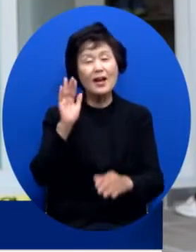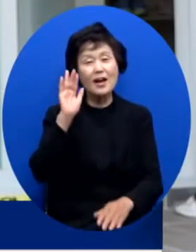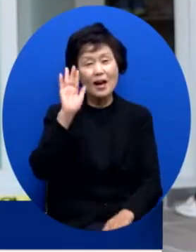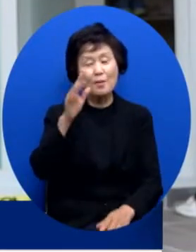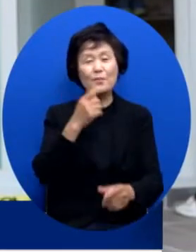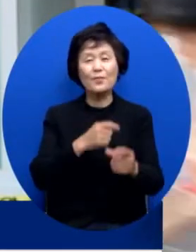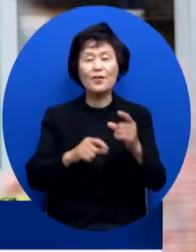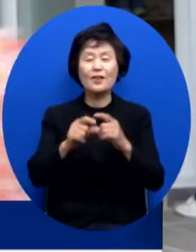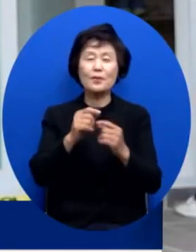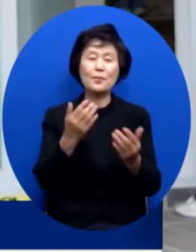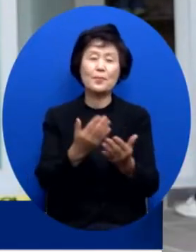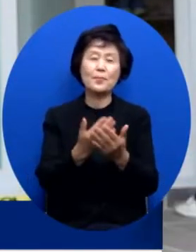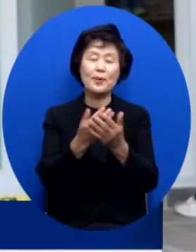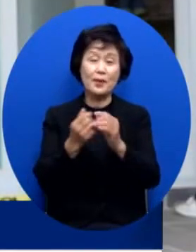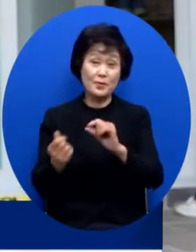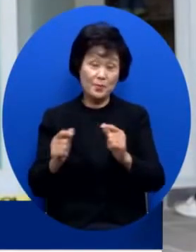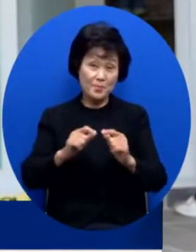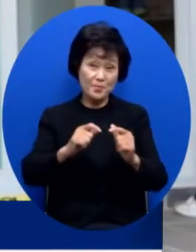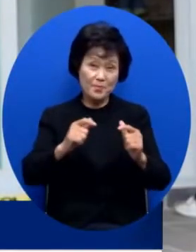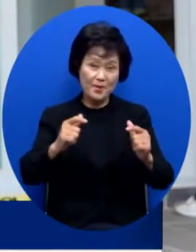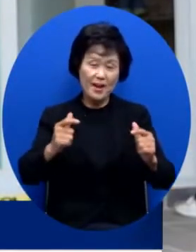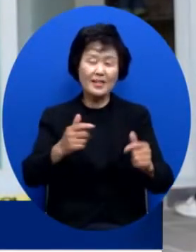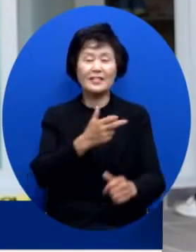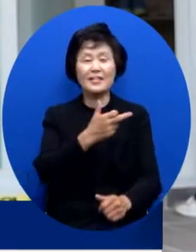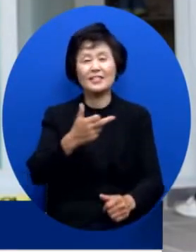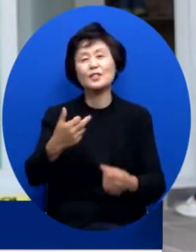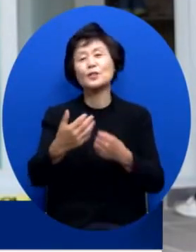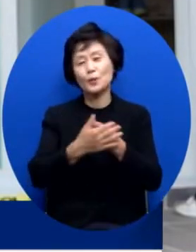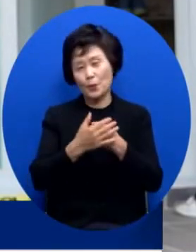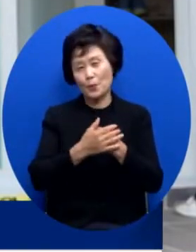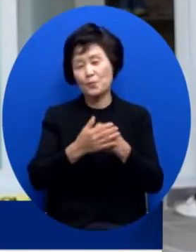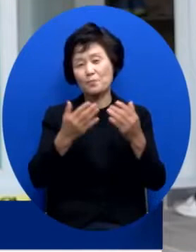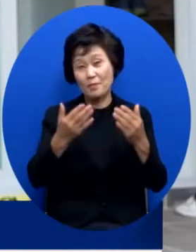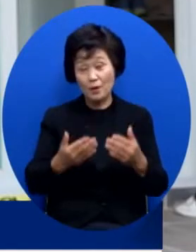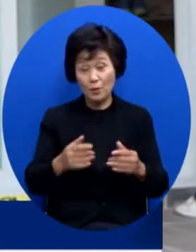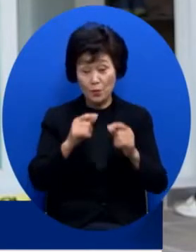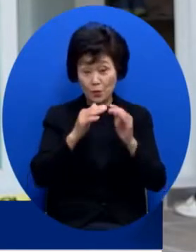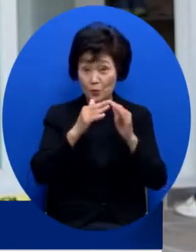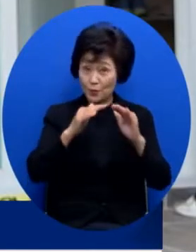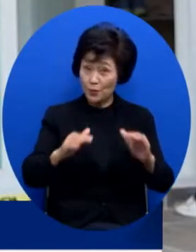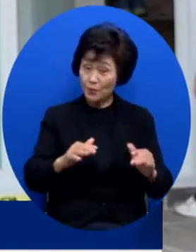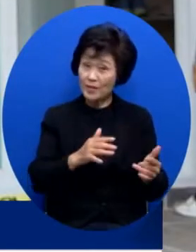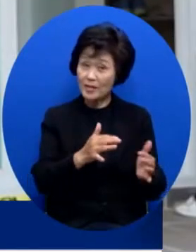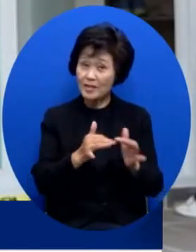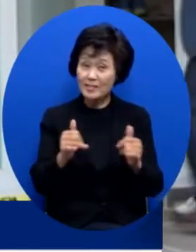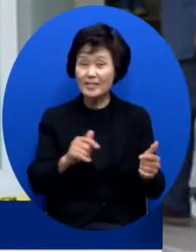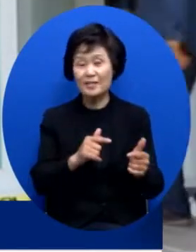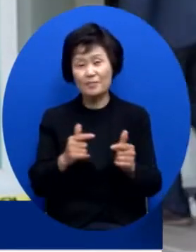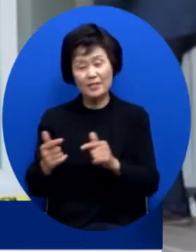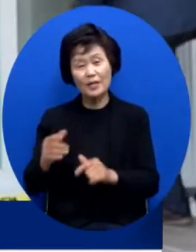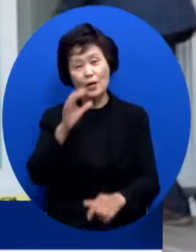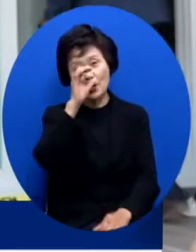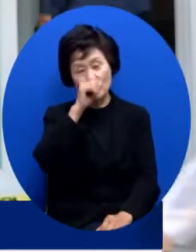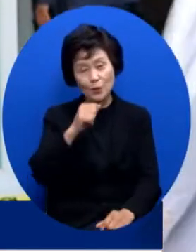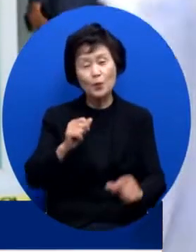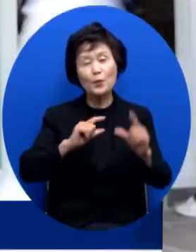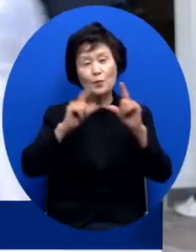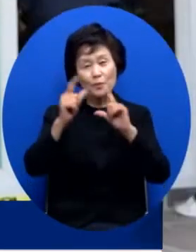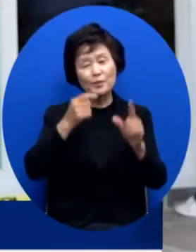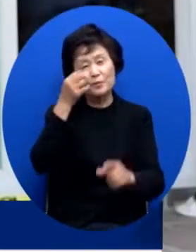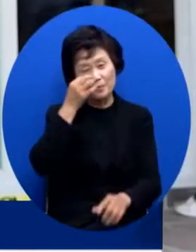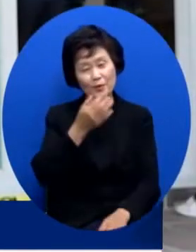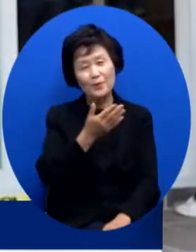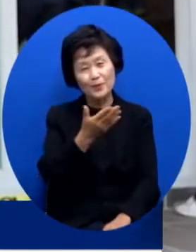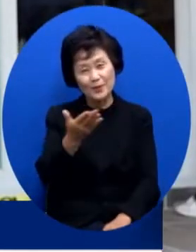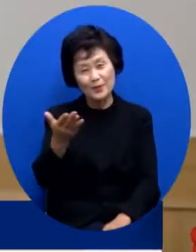보호하는 데 큰 도움이 될꺼예요 또 종료 사람들에게 우리 학사 학계가 좋은 이미지가 될 것 같아서